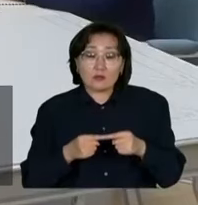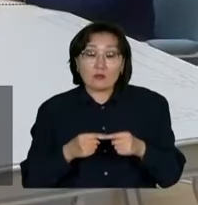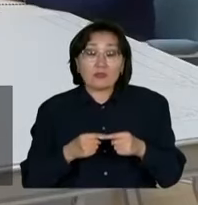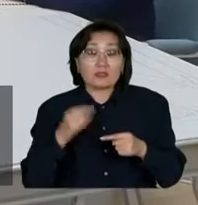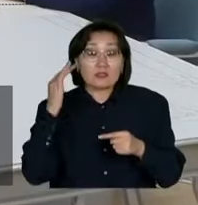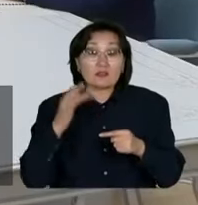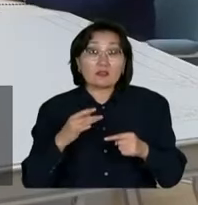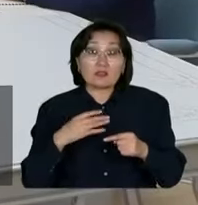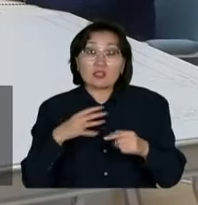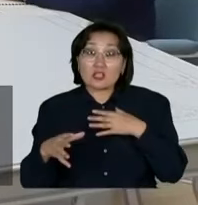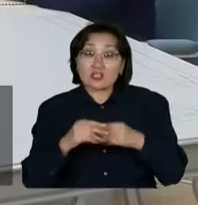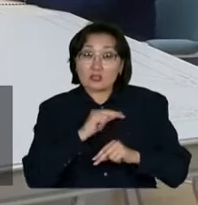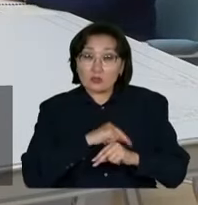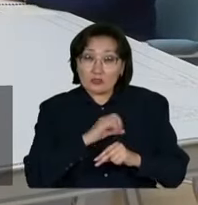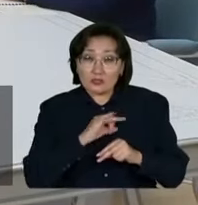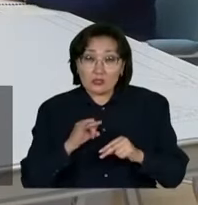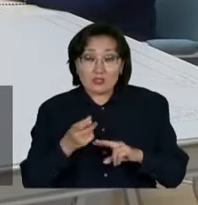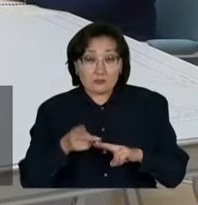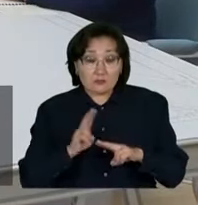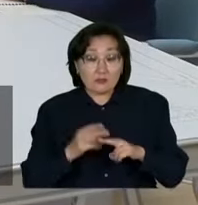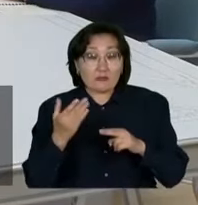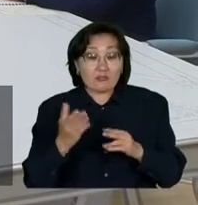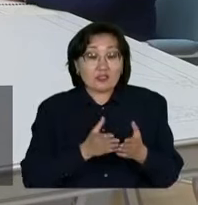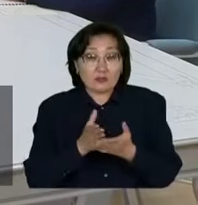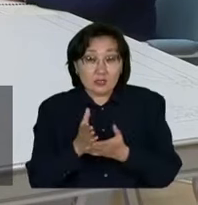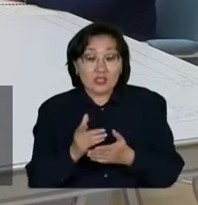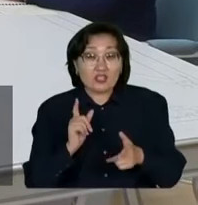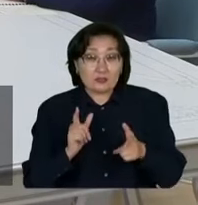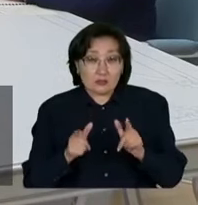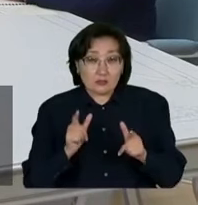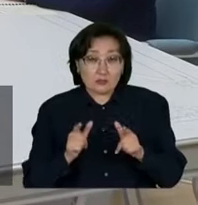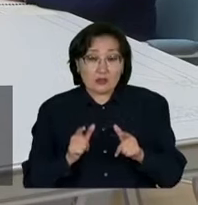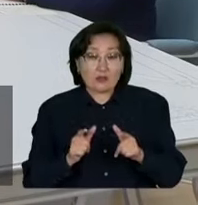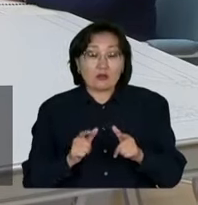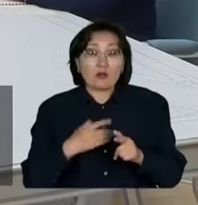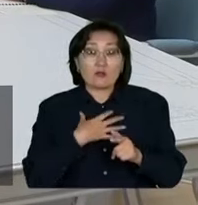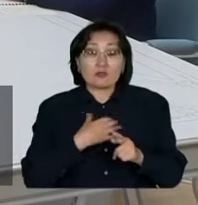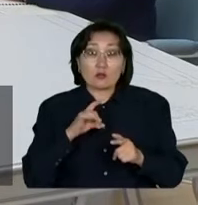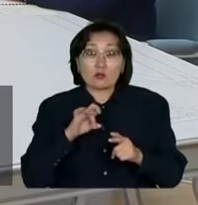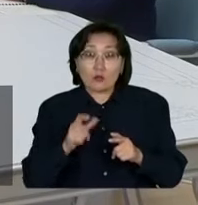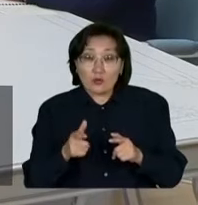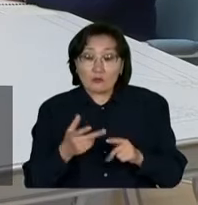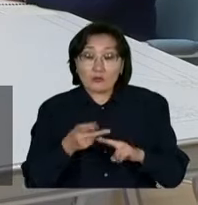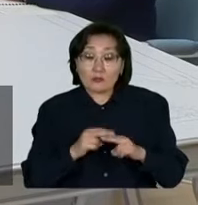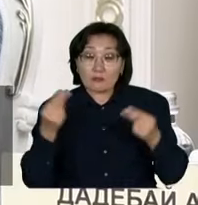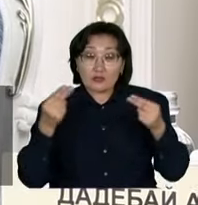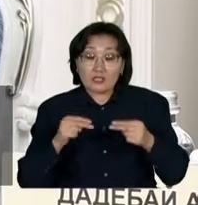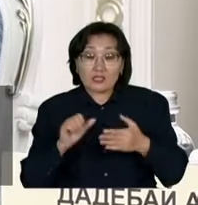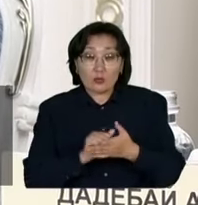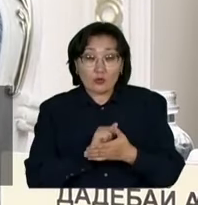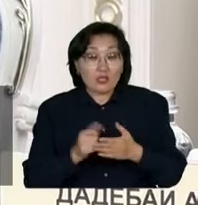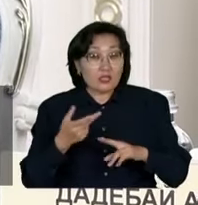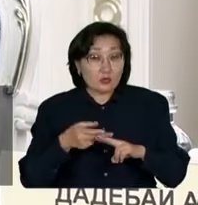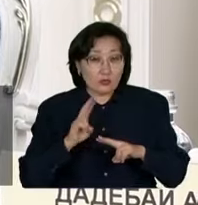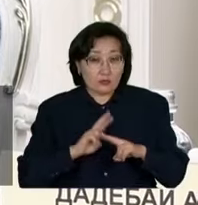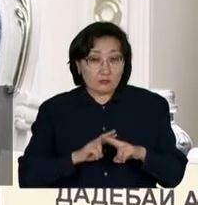наше сотрудничество. И данный ваш визит, естественно, сыграет очень большую роль, поскольку мы подпишем документы,